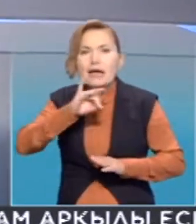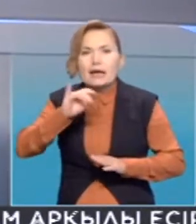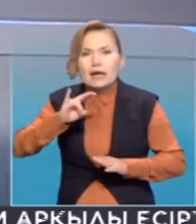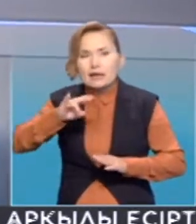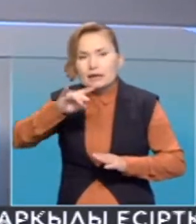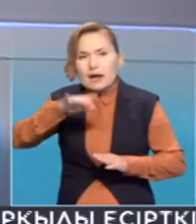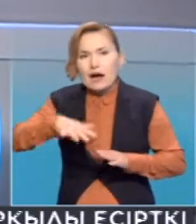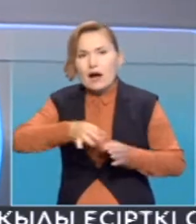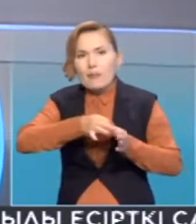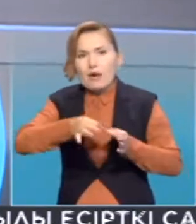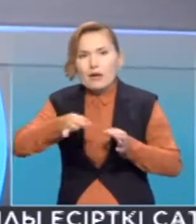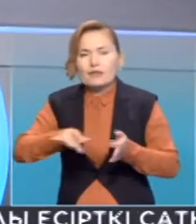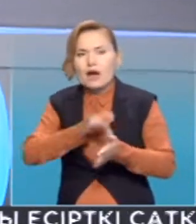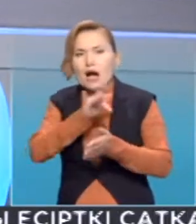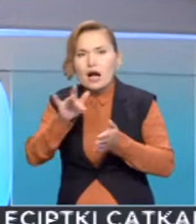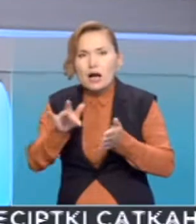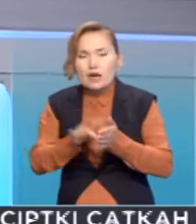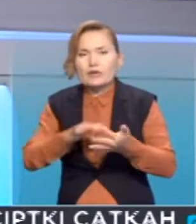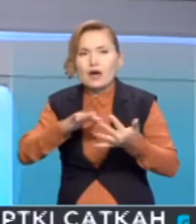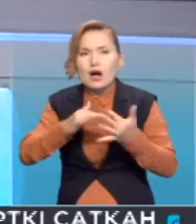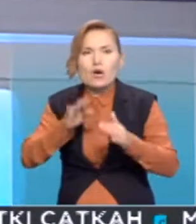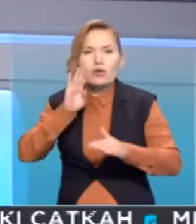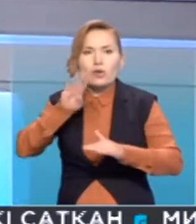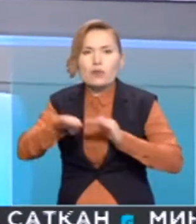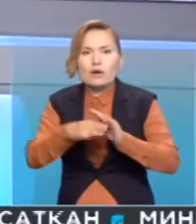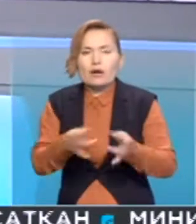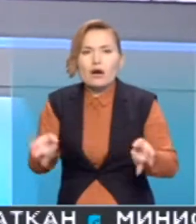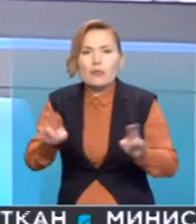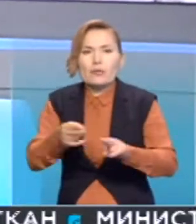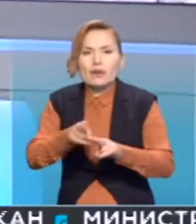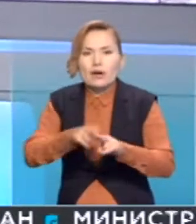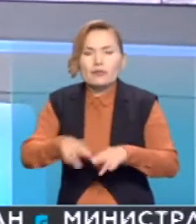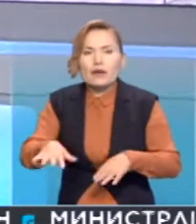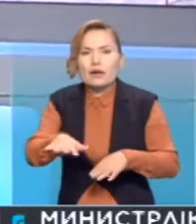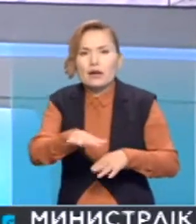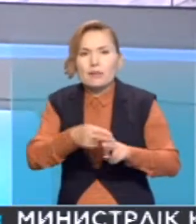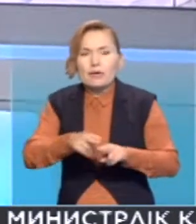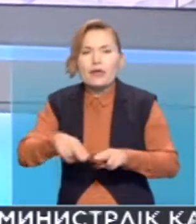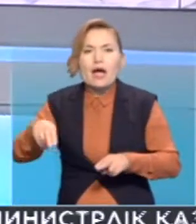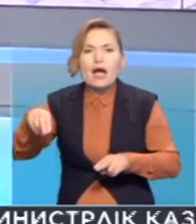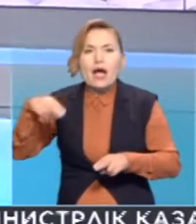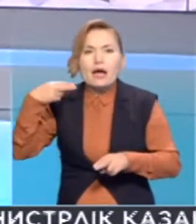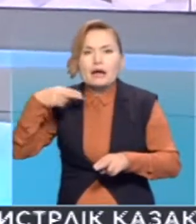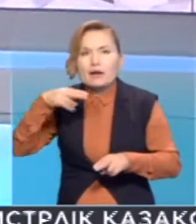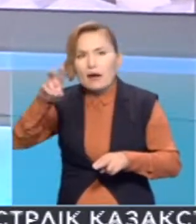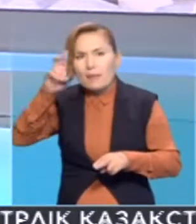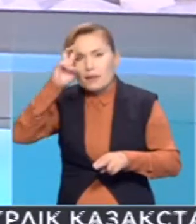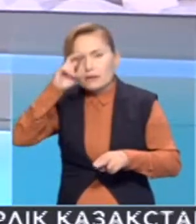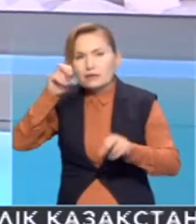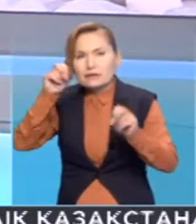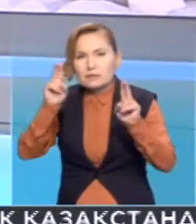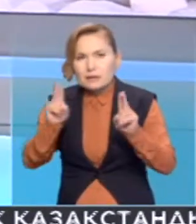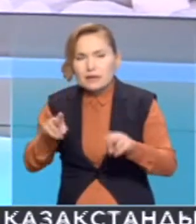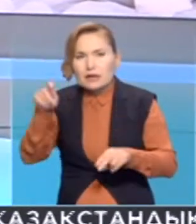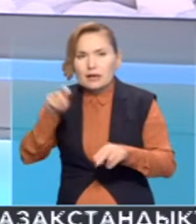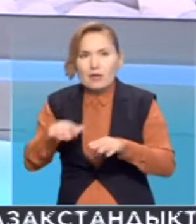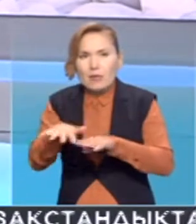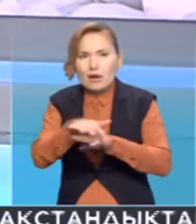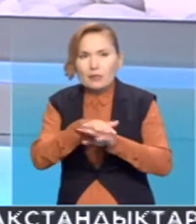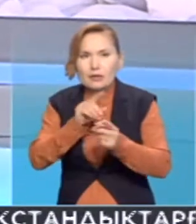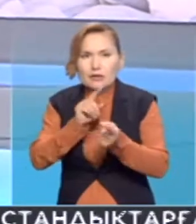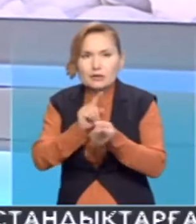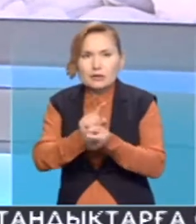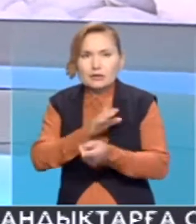18-інде қалалар мен ауылдарды жаңбырдан кейін су басқан. Ол аудандарға ел президенті ұшақпен сапар шекті.